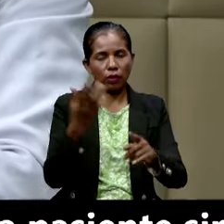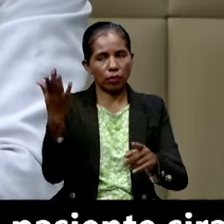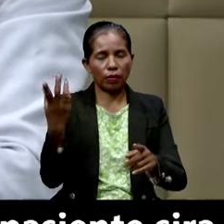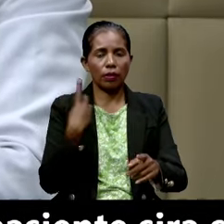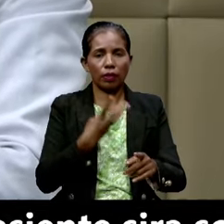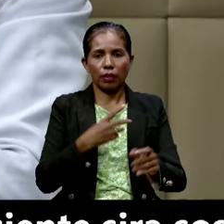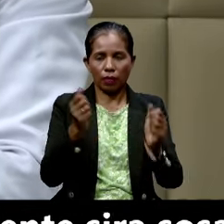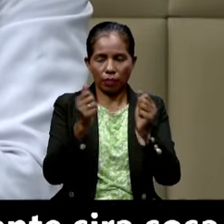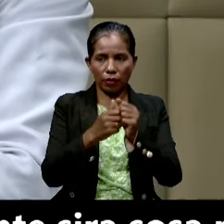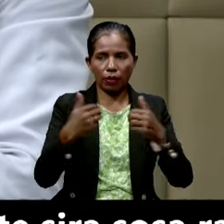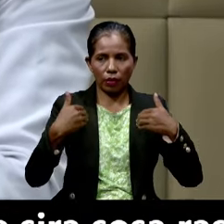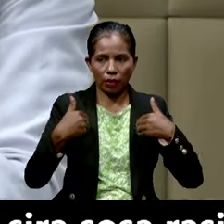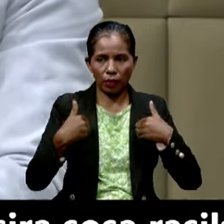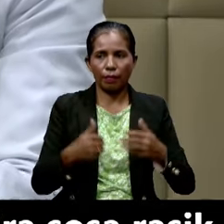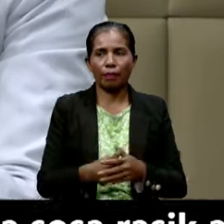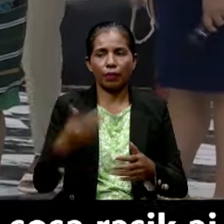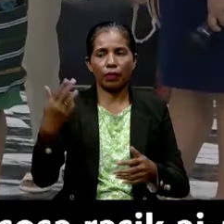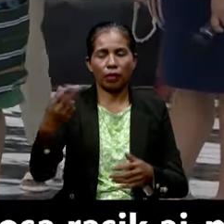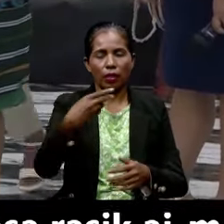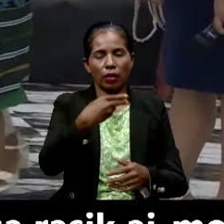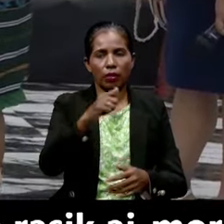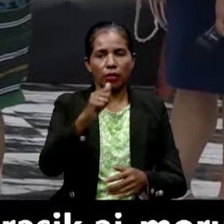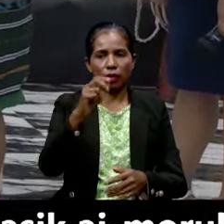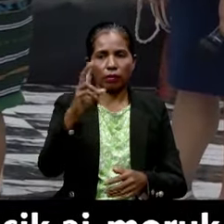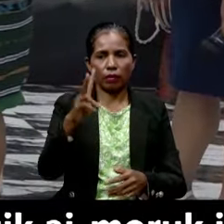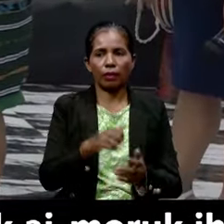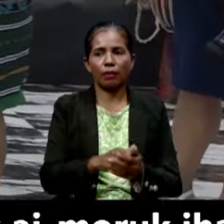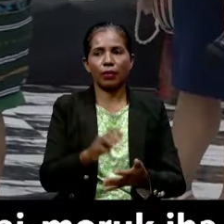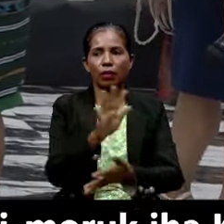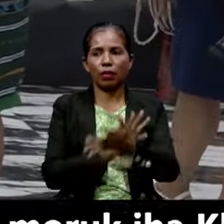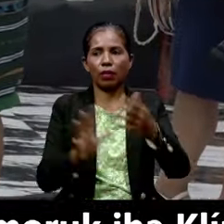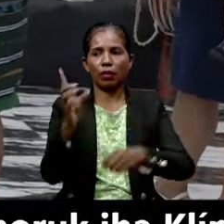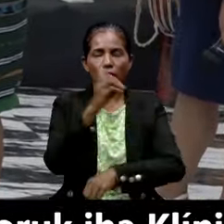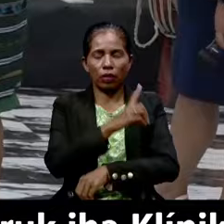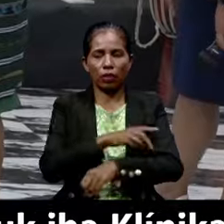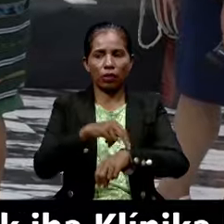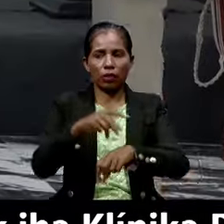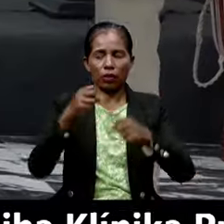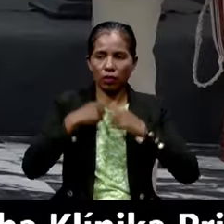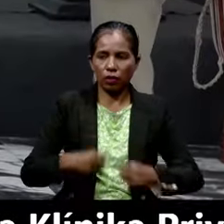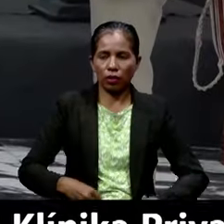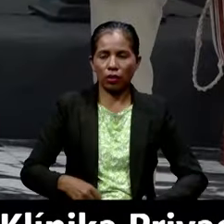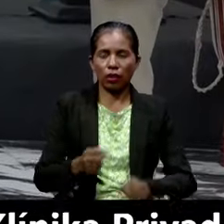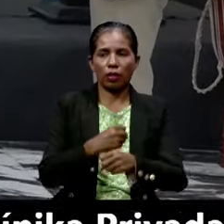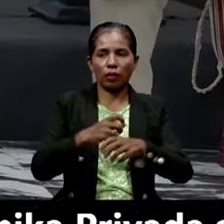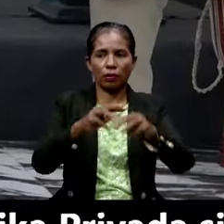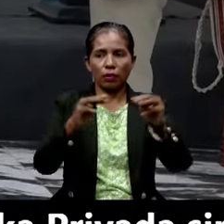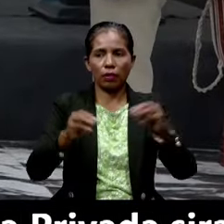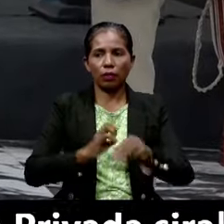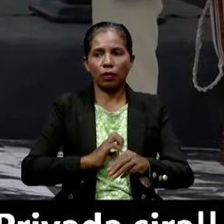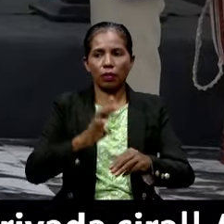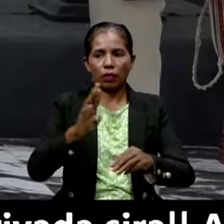mak ita iha hain agency. Entretanto, celebração Lorong Nacional Saúde Ne, Sihalau e município